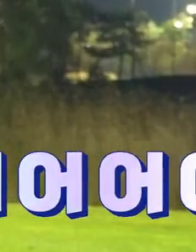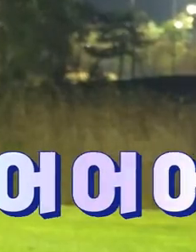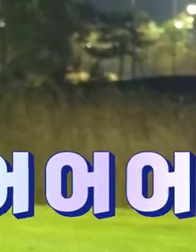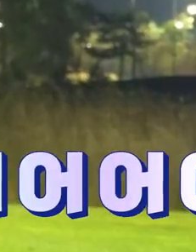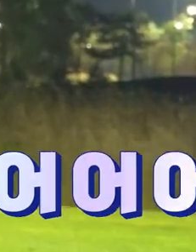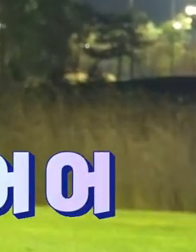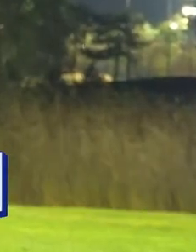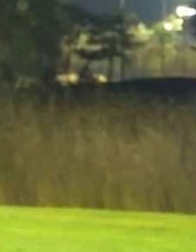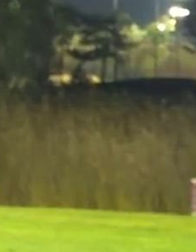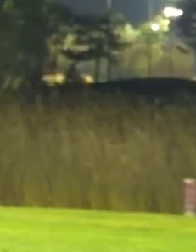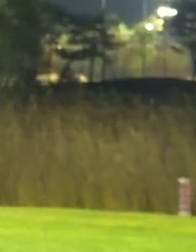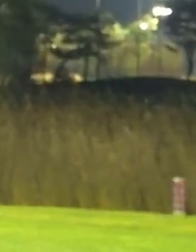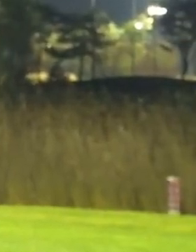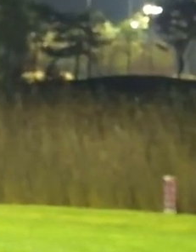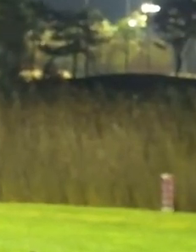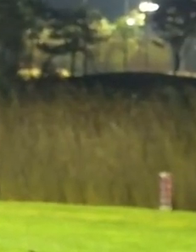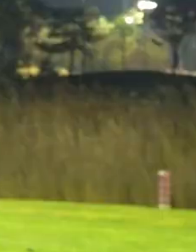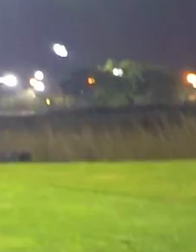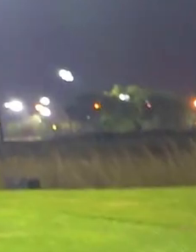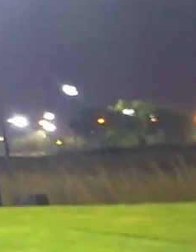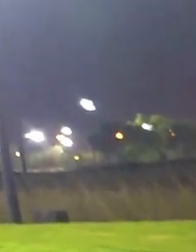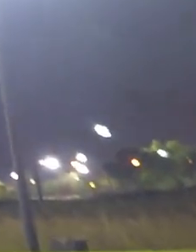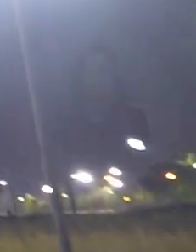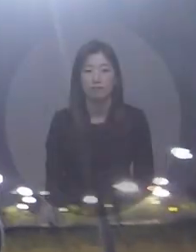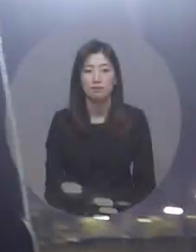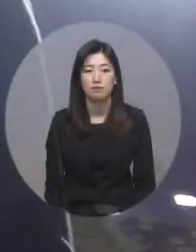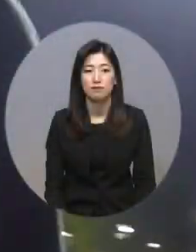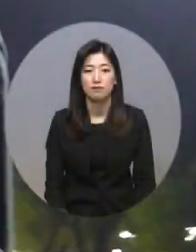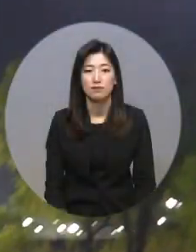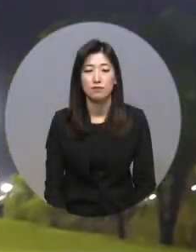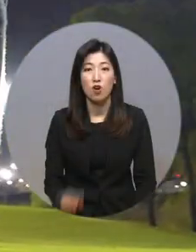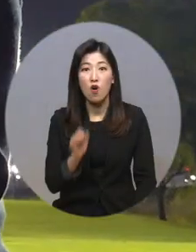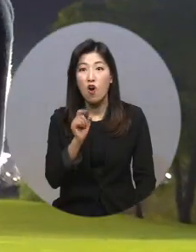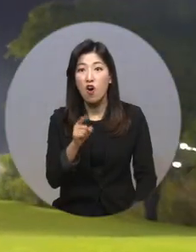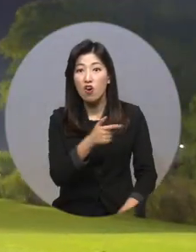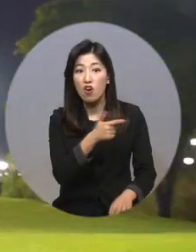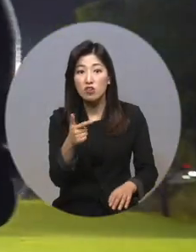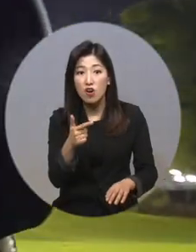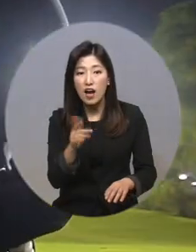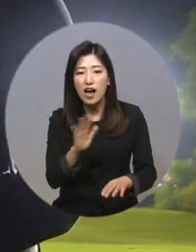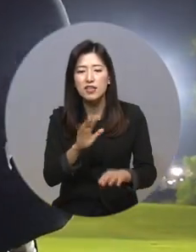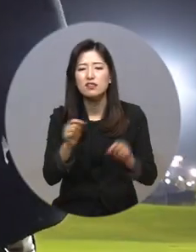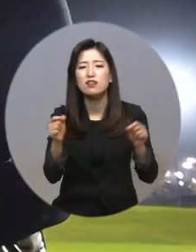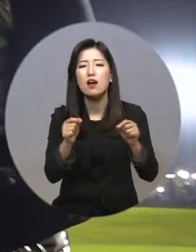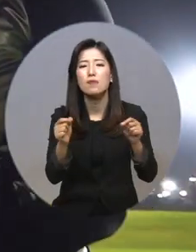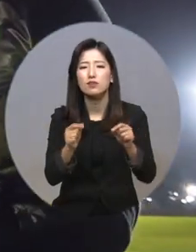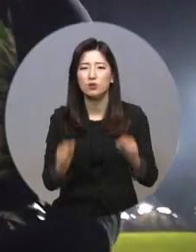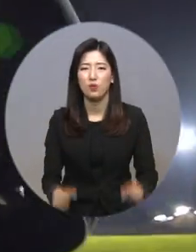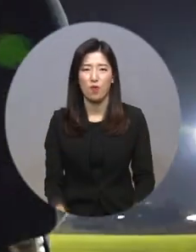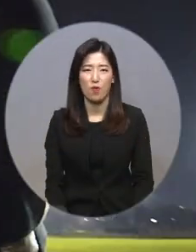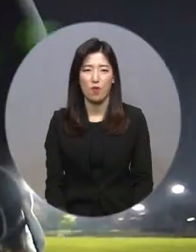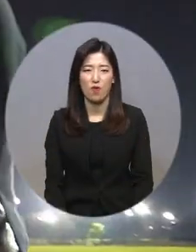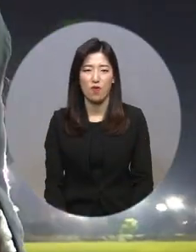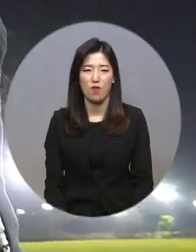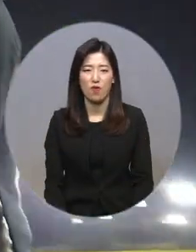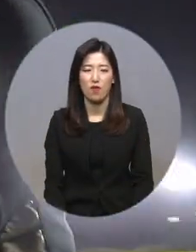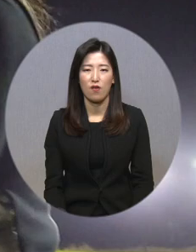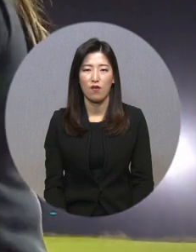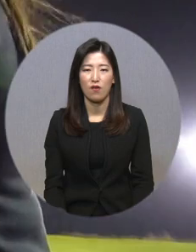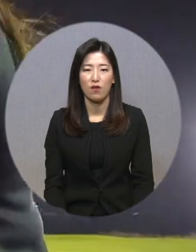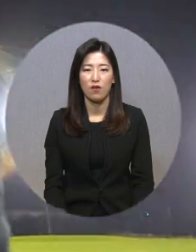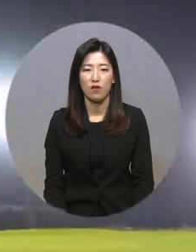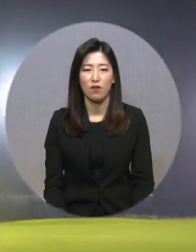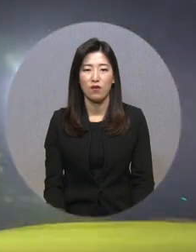뭐 언제 그렇죠 반영이 만져 짧아 써 24번 좀 한 사람을